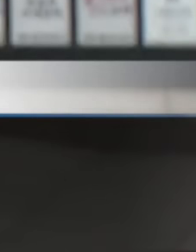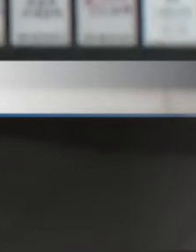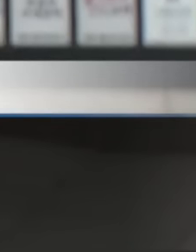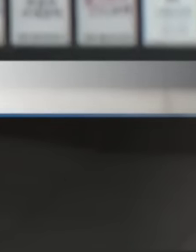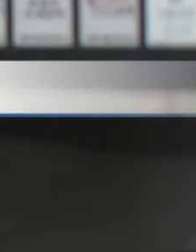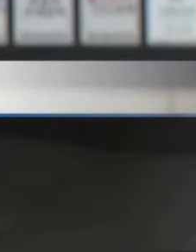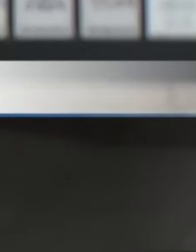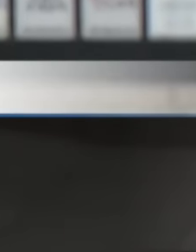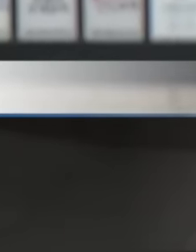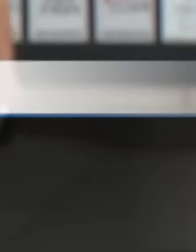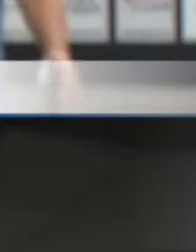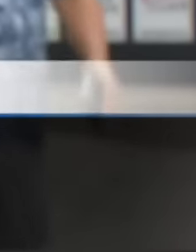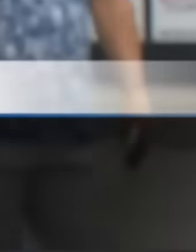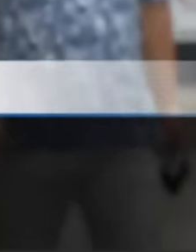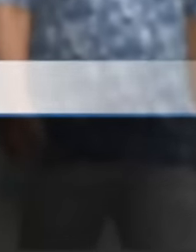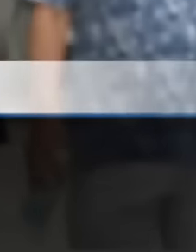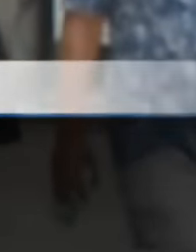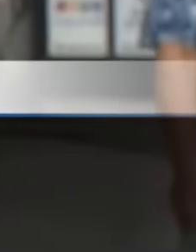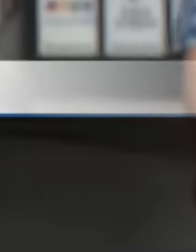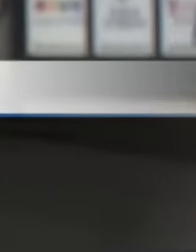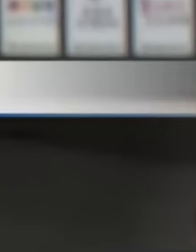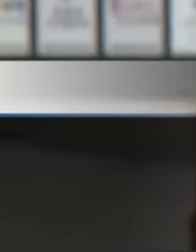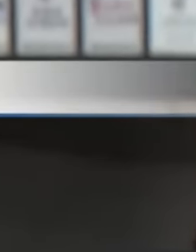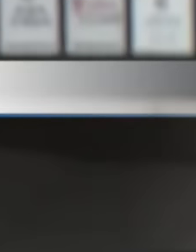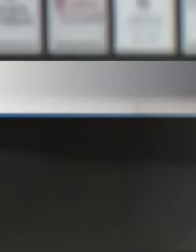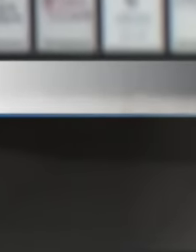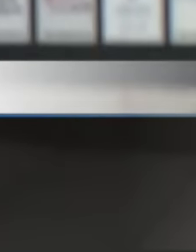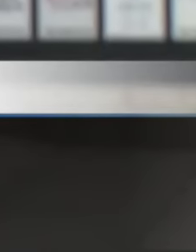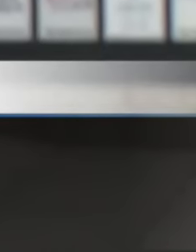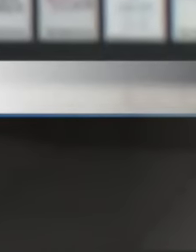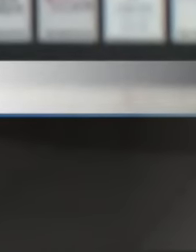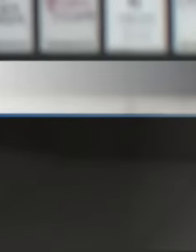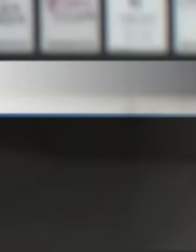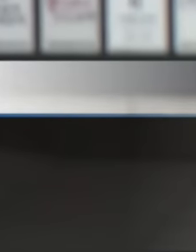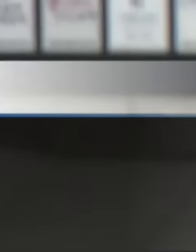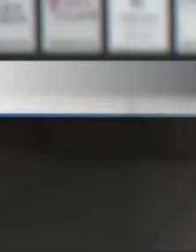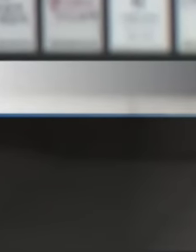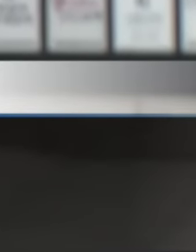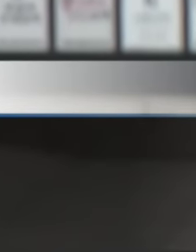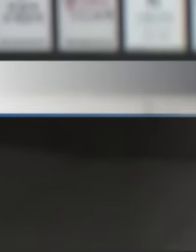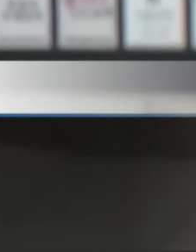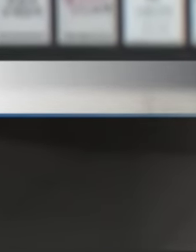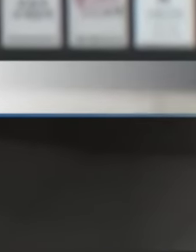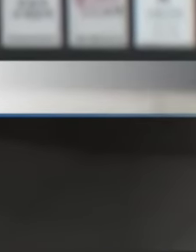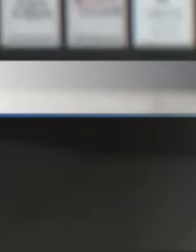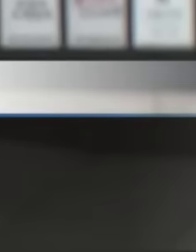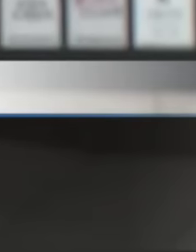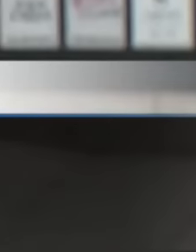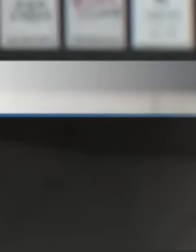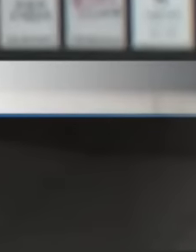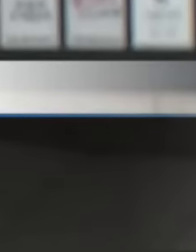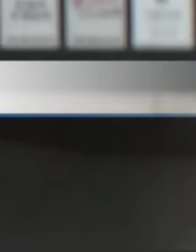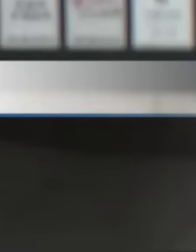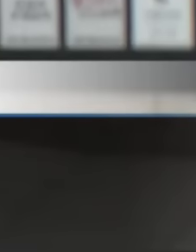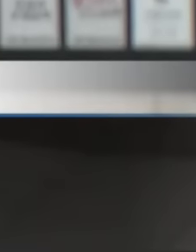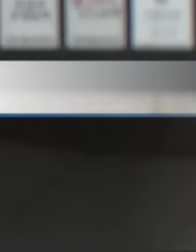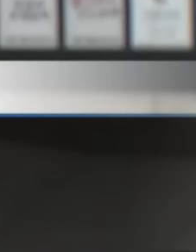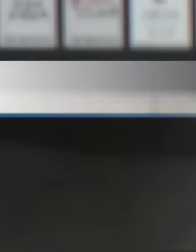들어보시죠 이재명 수사와 재판에 참여하는 검사들에 대해서 탄핵한 거잖아요 막가는 거죠이